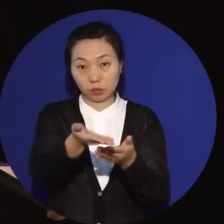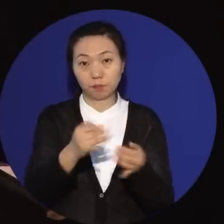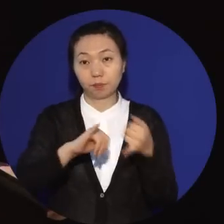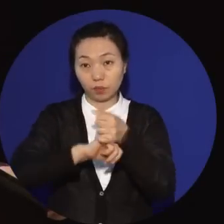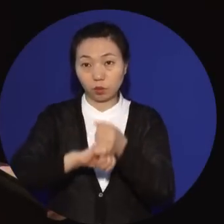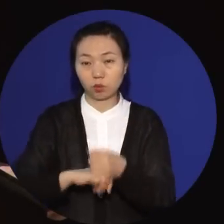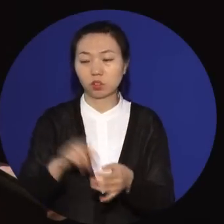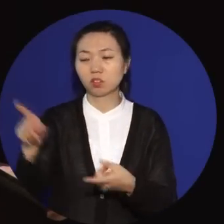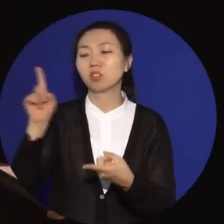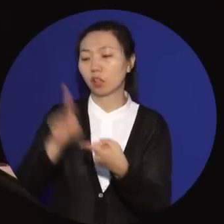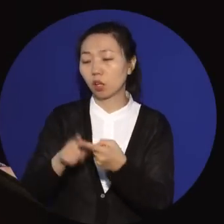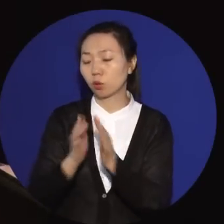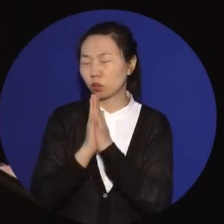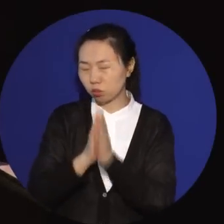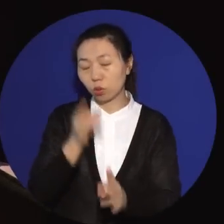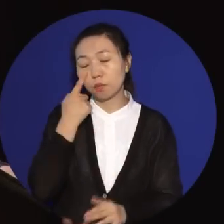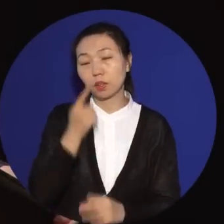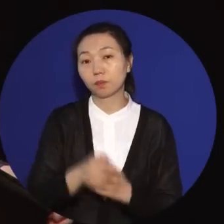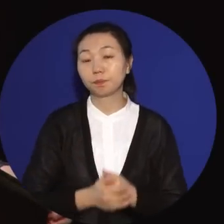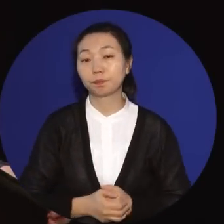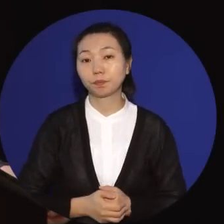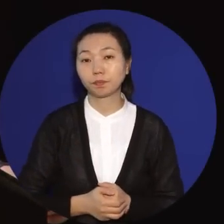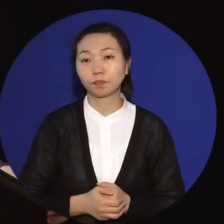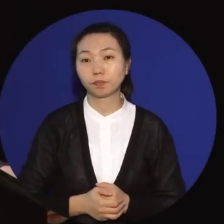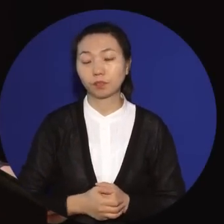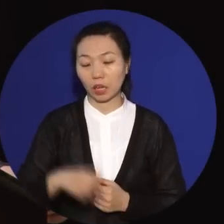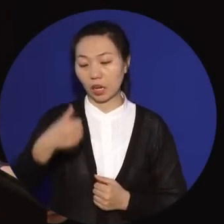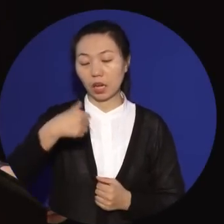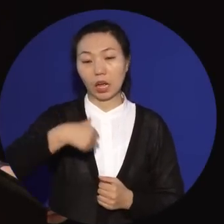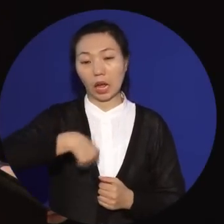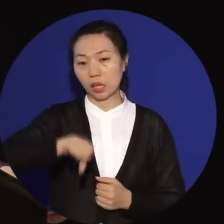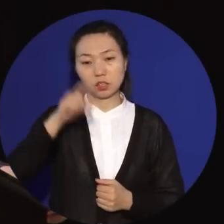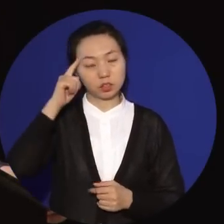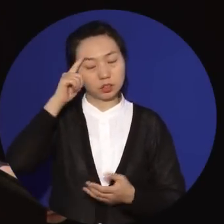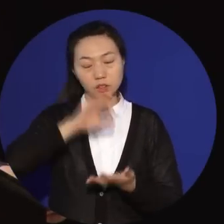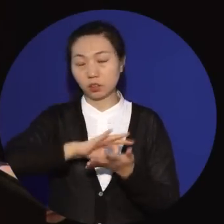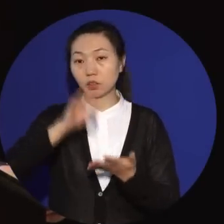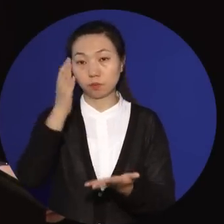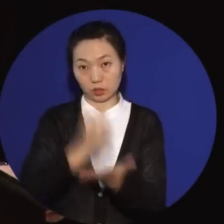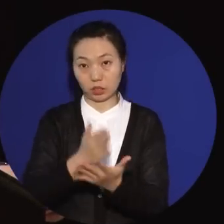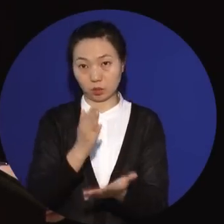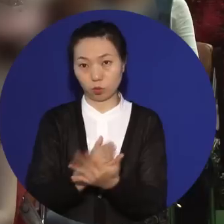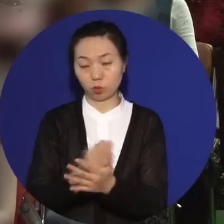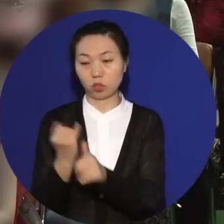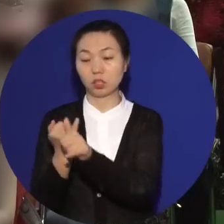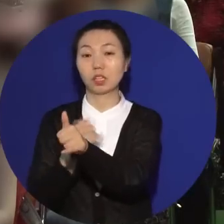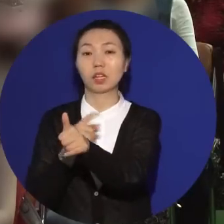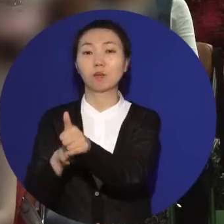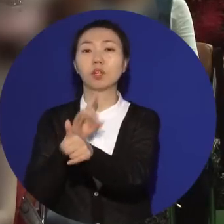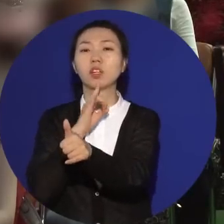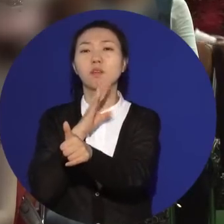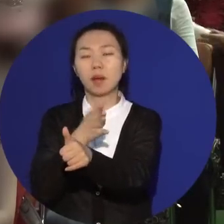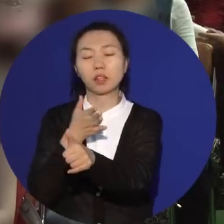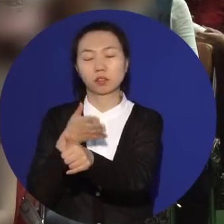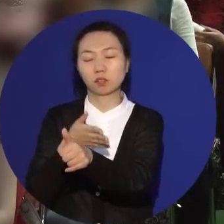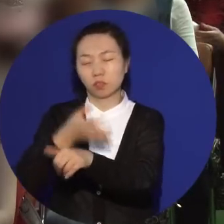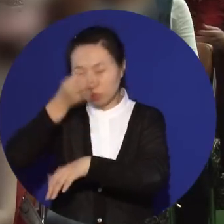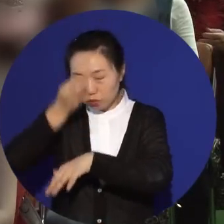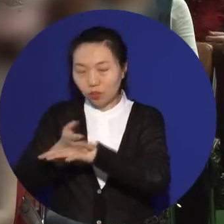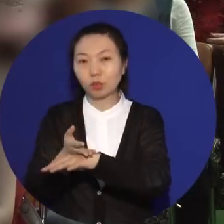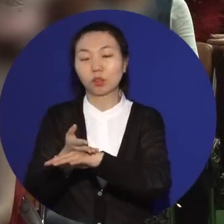그렇게 기도하세요. 아들은 신경 쓰지 말고. 남편한테만 참여 기도하세요. 지금도 그렇게